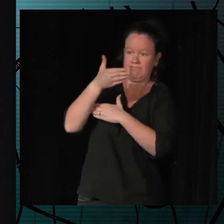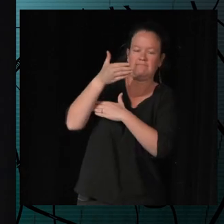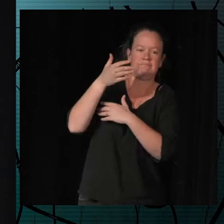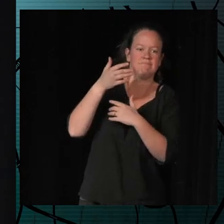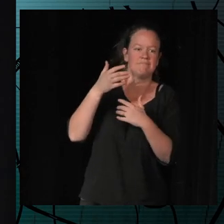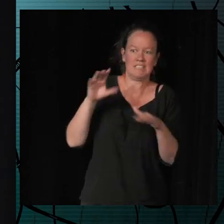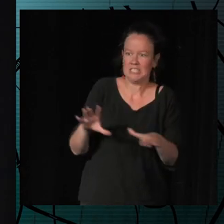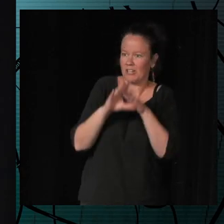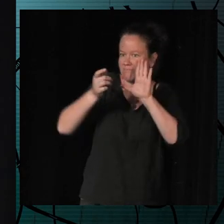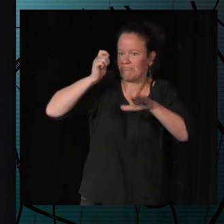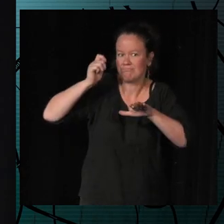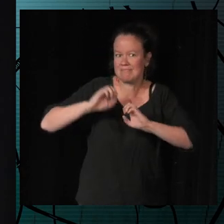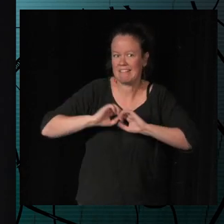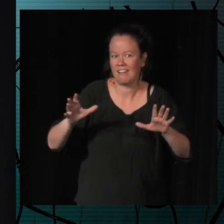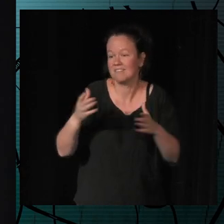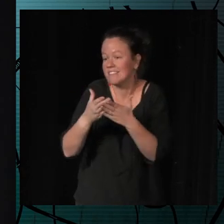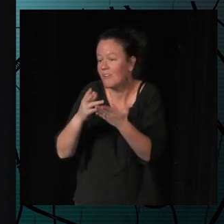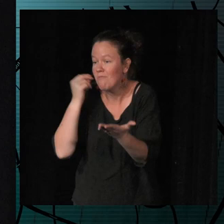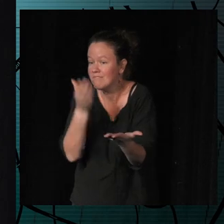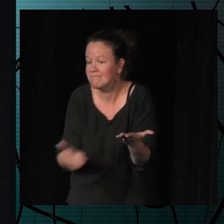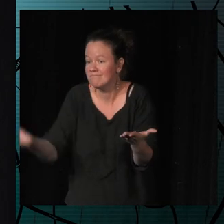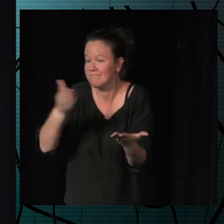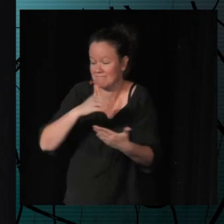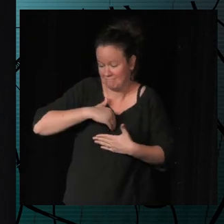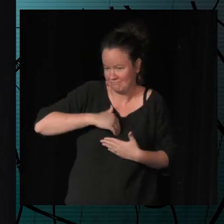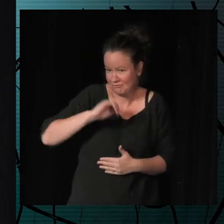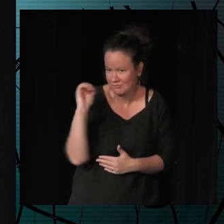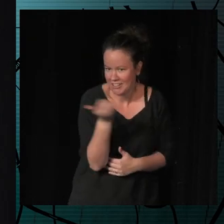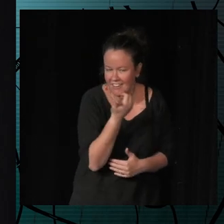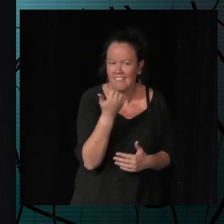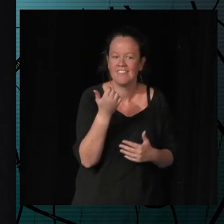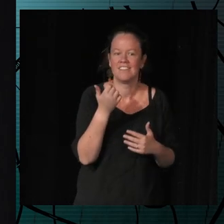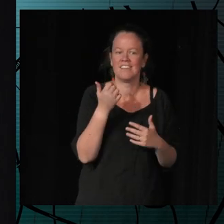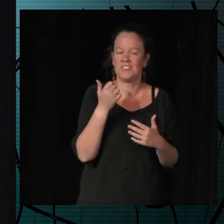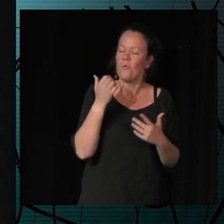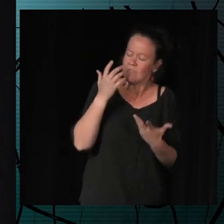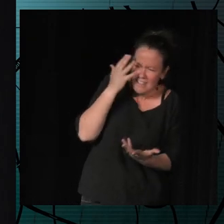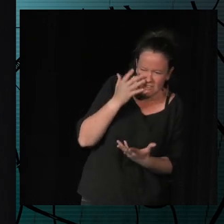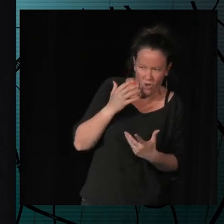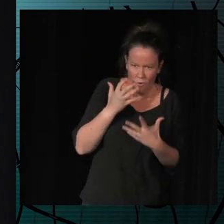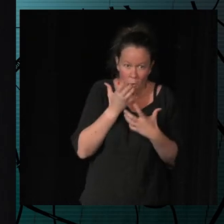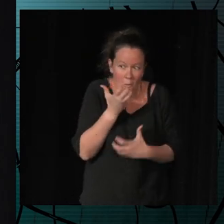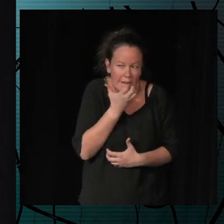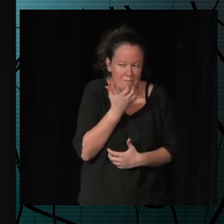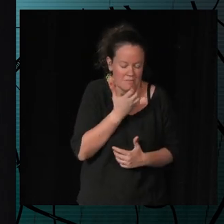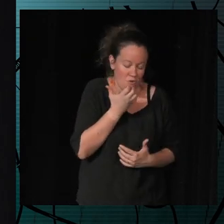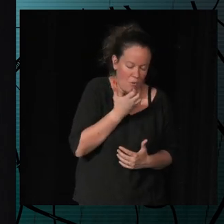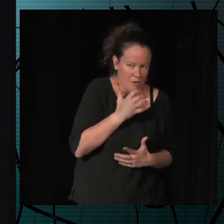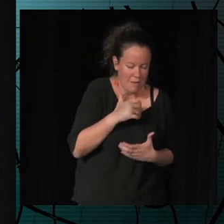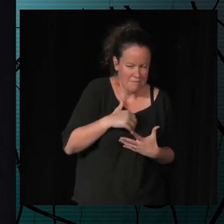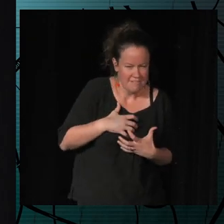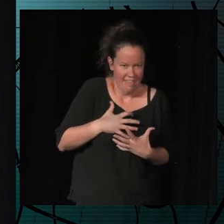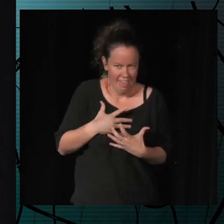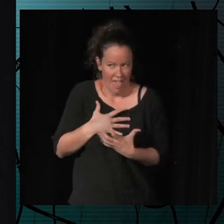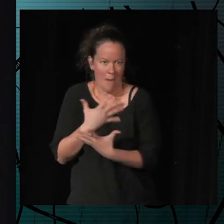encore une fois partie de je pense que c'est très humain et c'est à la fois inquiétant terrifiant mais ça nous attire moi je comme Frédéric hein je dans ma